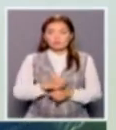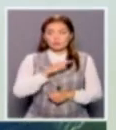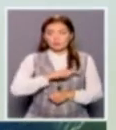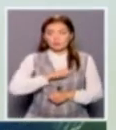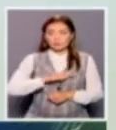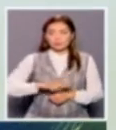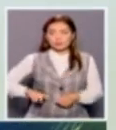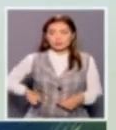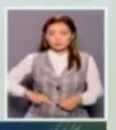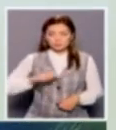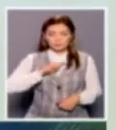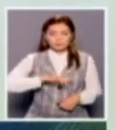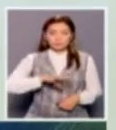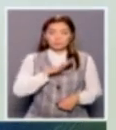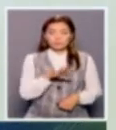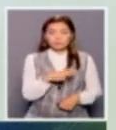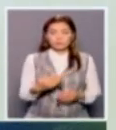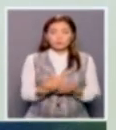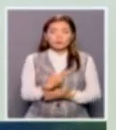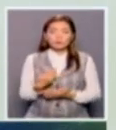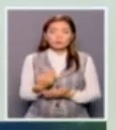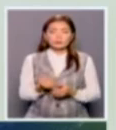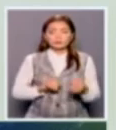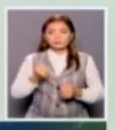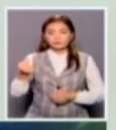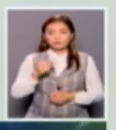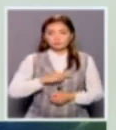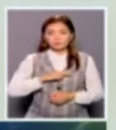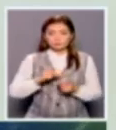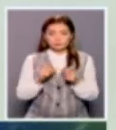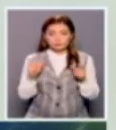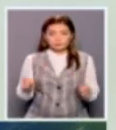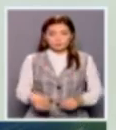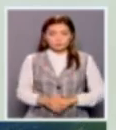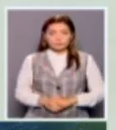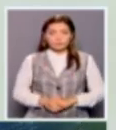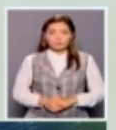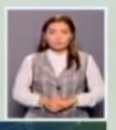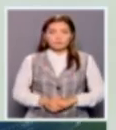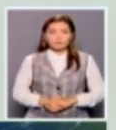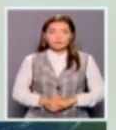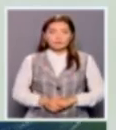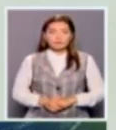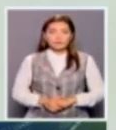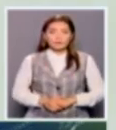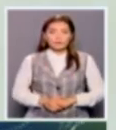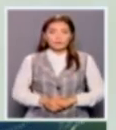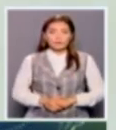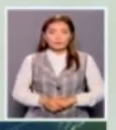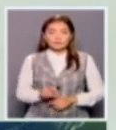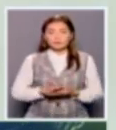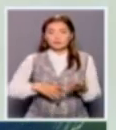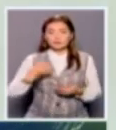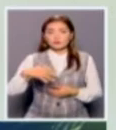болып жұмыс істеді. Одан кейін 20 жылдайғы өмірін мектепке арнады, бала тәрбиесіне. Одан кейін 40